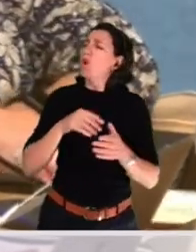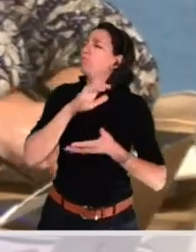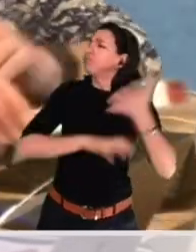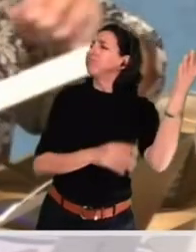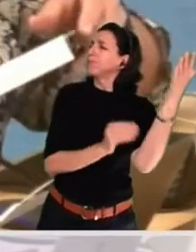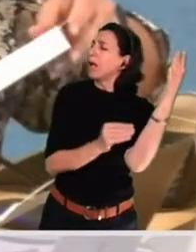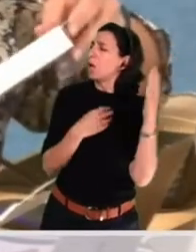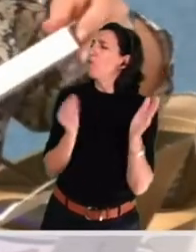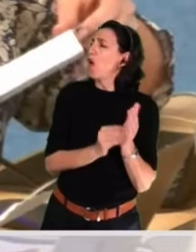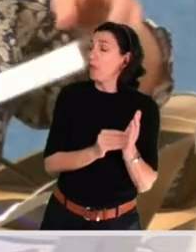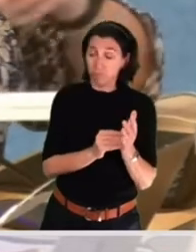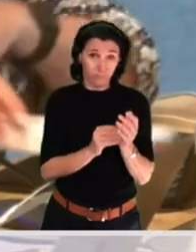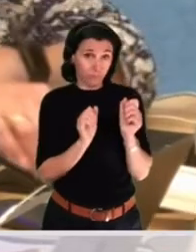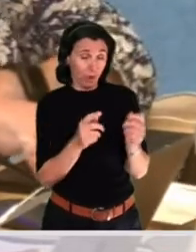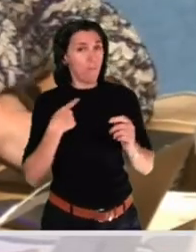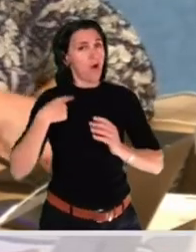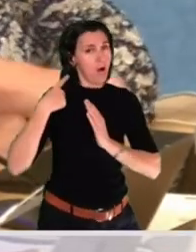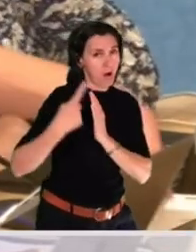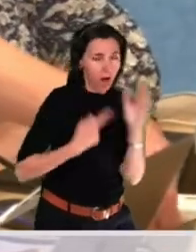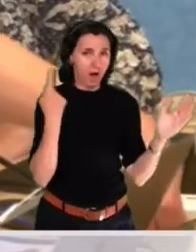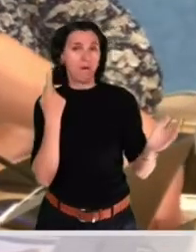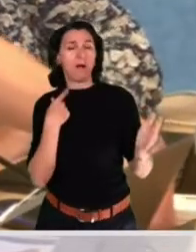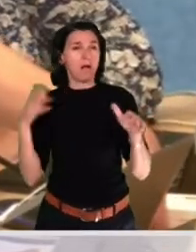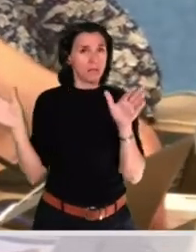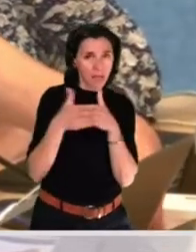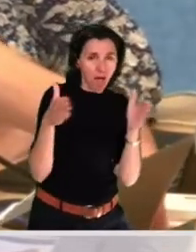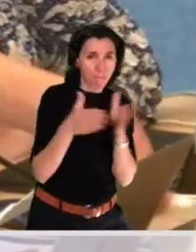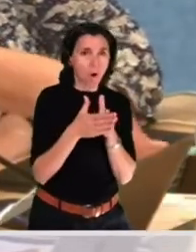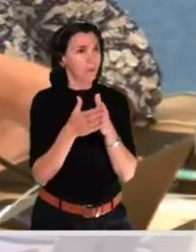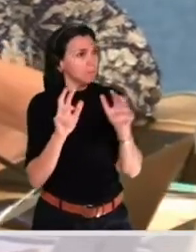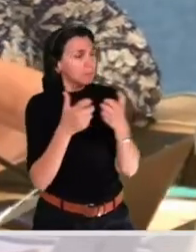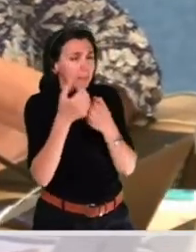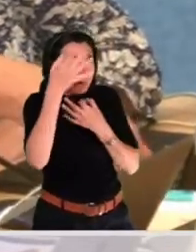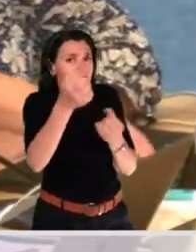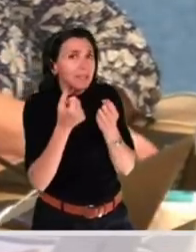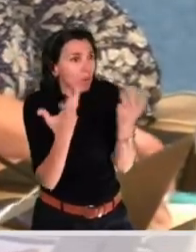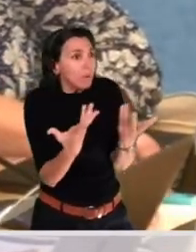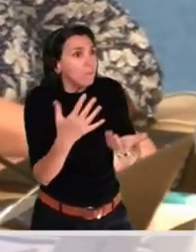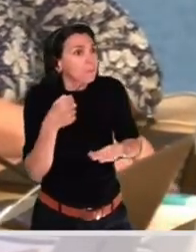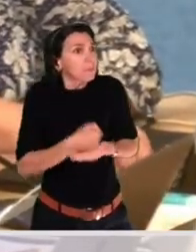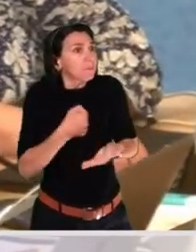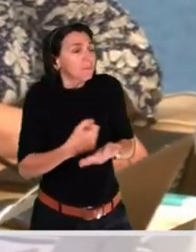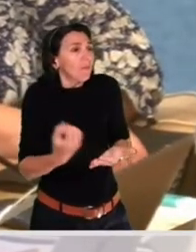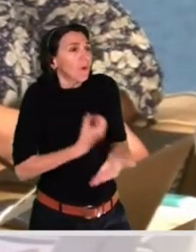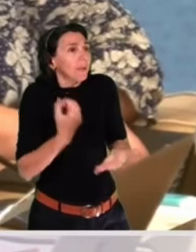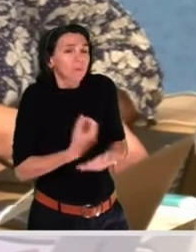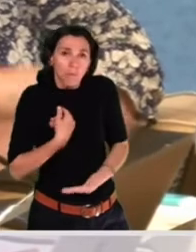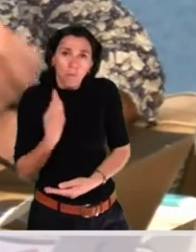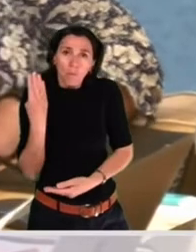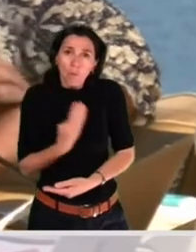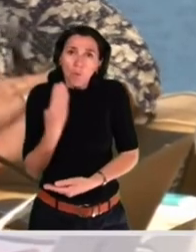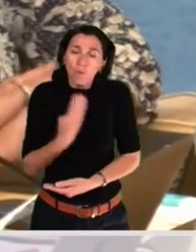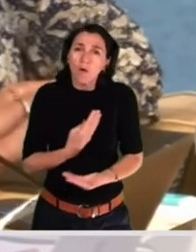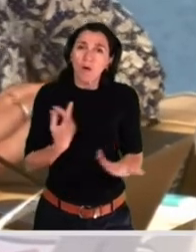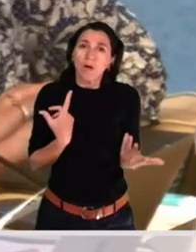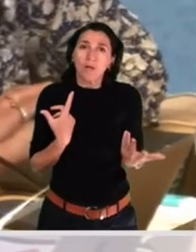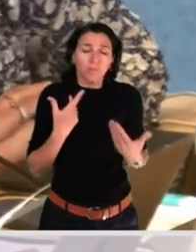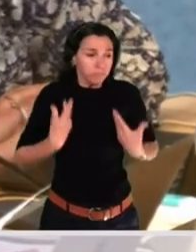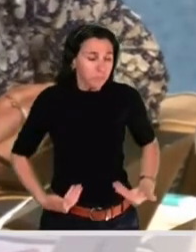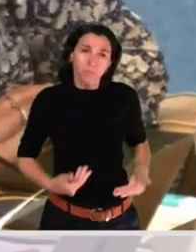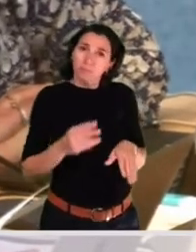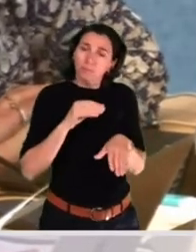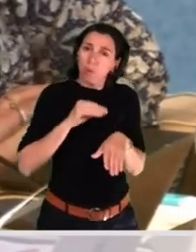donc réécrit pour obtenir ce montant consolidé, ce qui est quand même la moindre des informations qu'on puisse donner à un conseiller